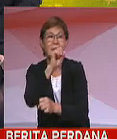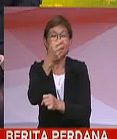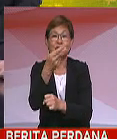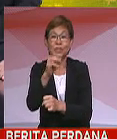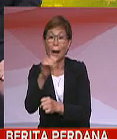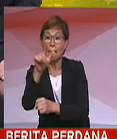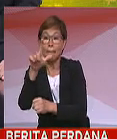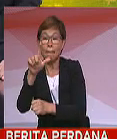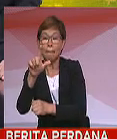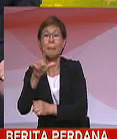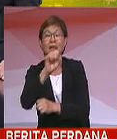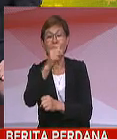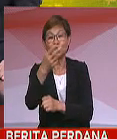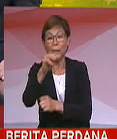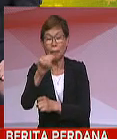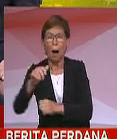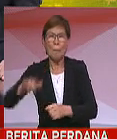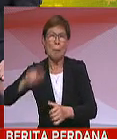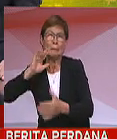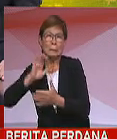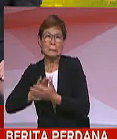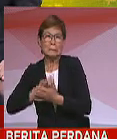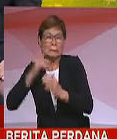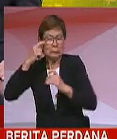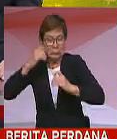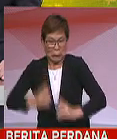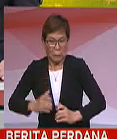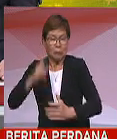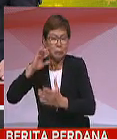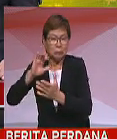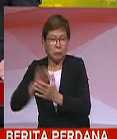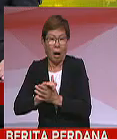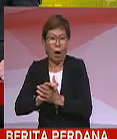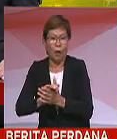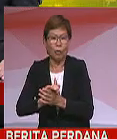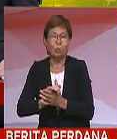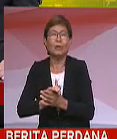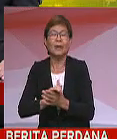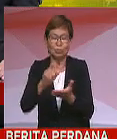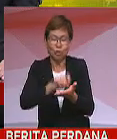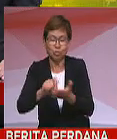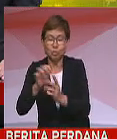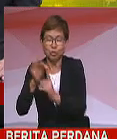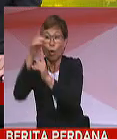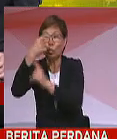dia masih belum mempunyai keyakinan untuk mempersembahkan karya eksklusifnya kepada peminat.